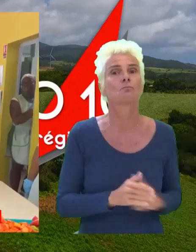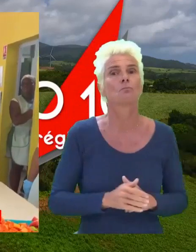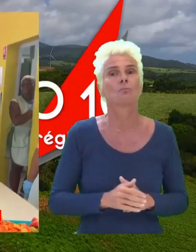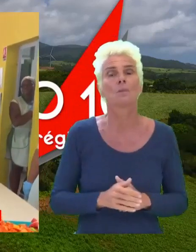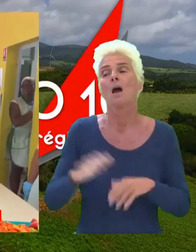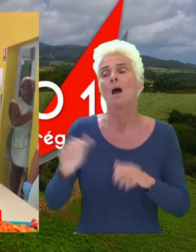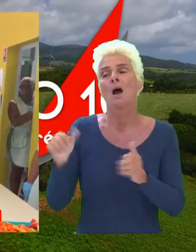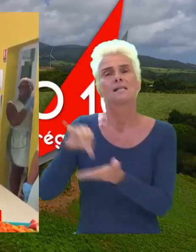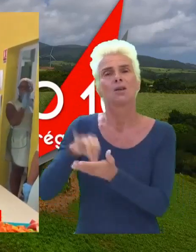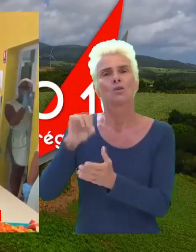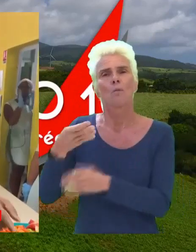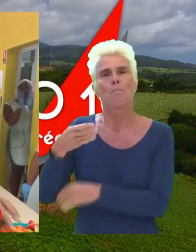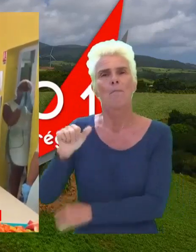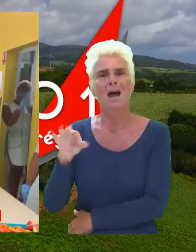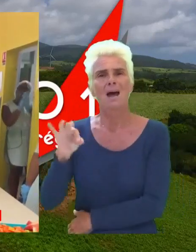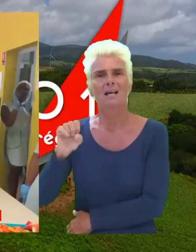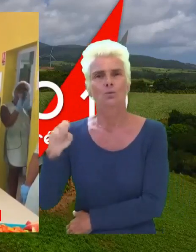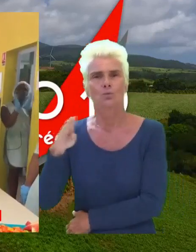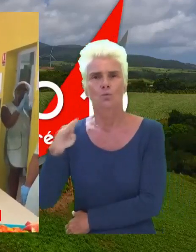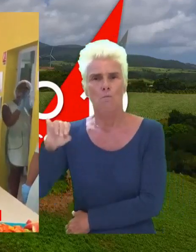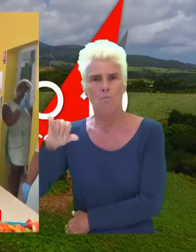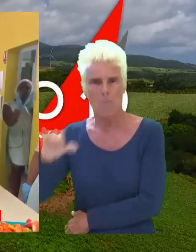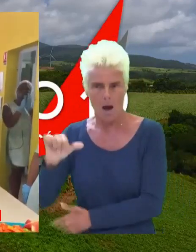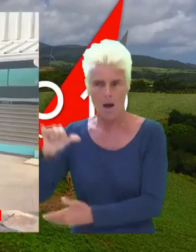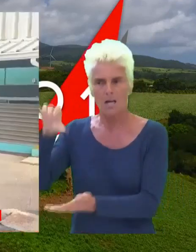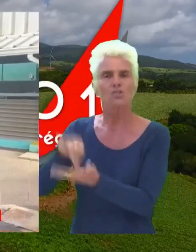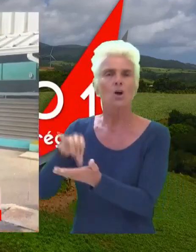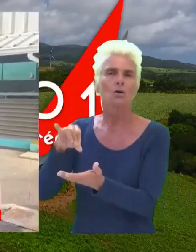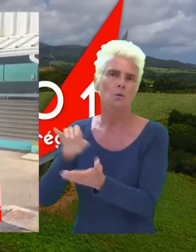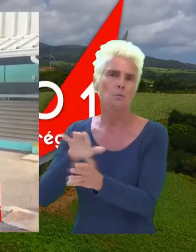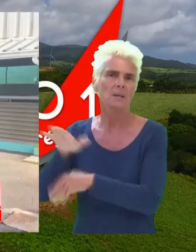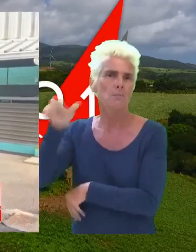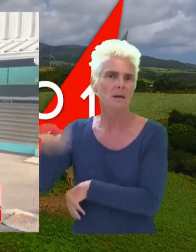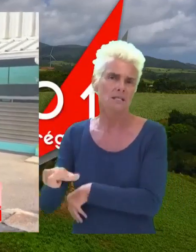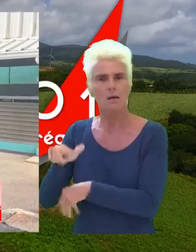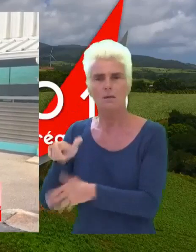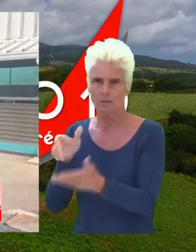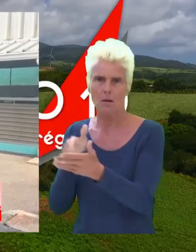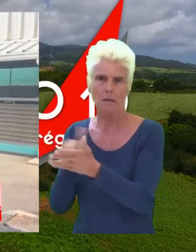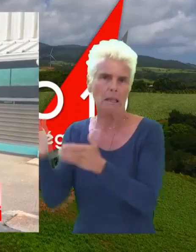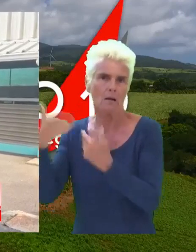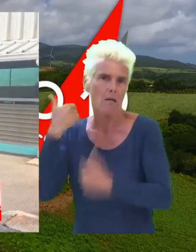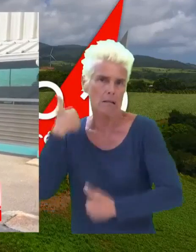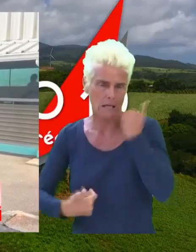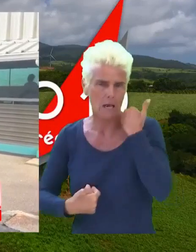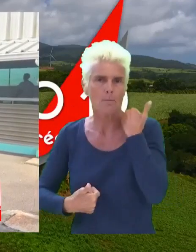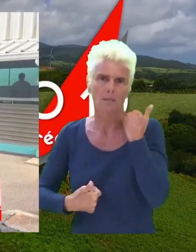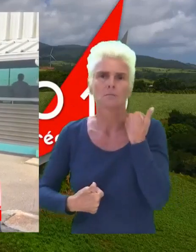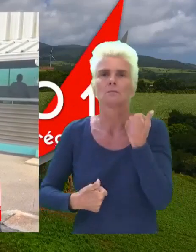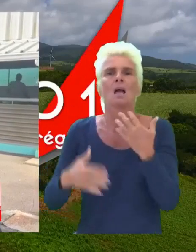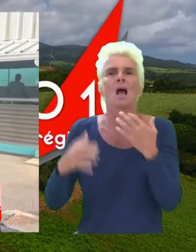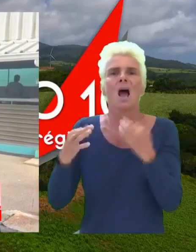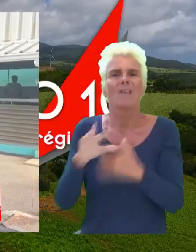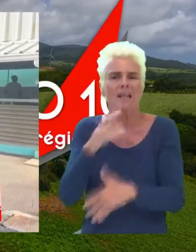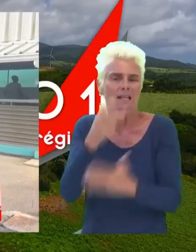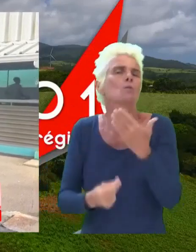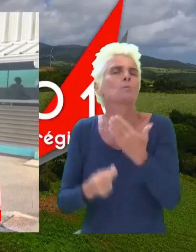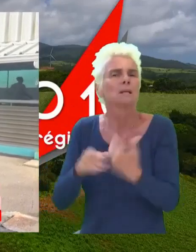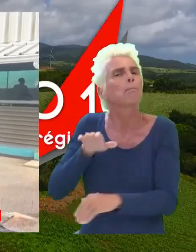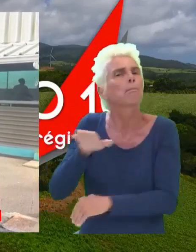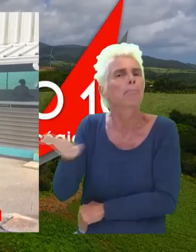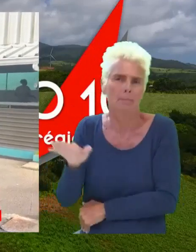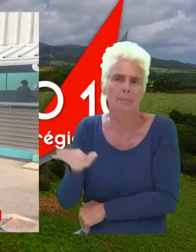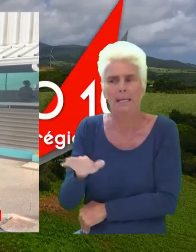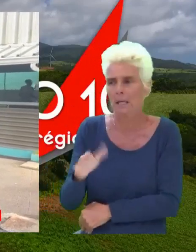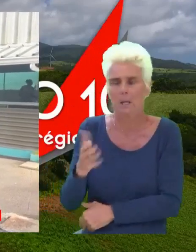Matoba don c'est un centre de personnes handicapé plus atteint de la la maladie de trisomic 21 et c'est vrai qu'ils sont très